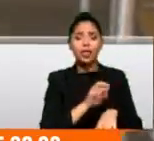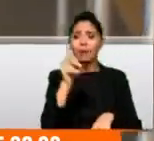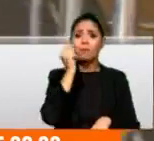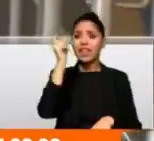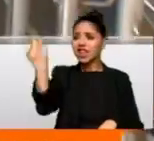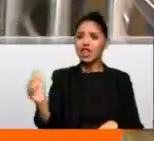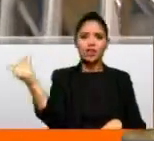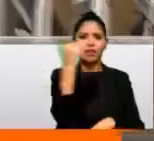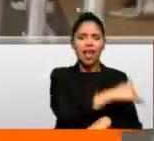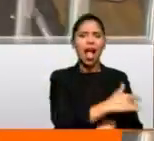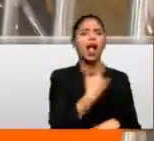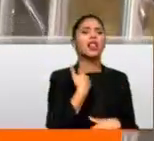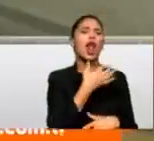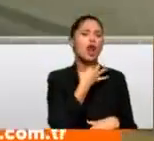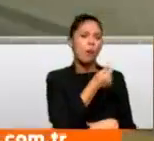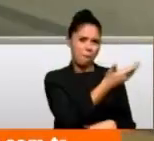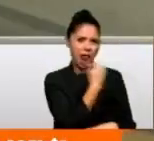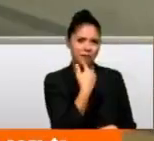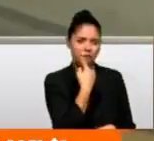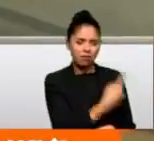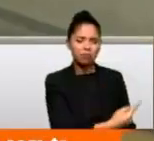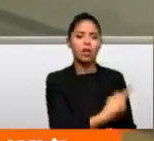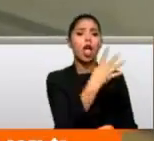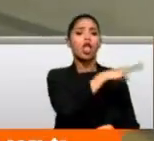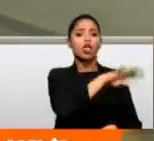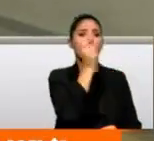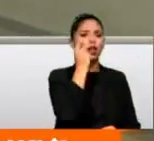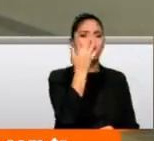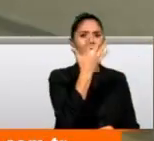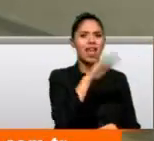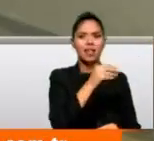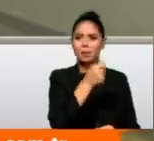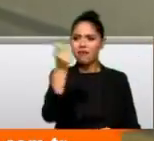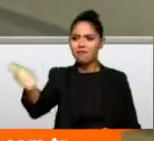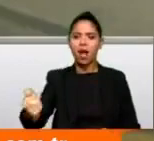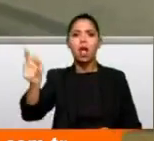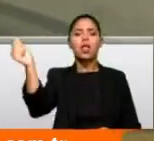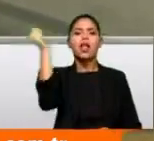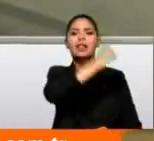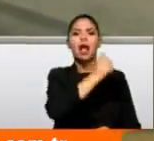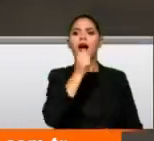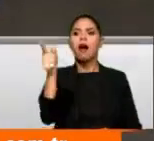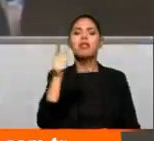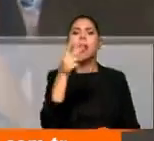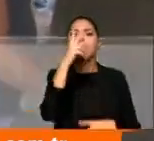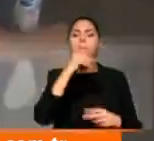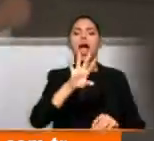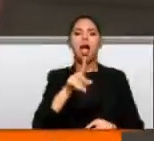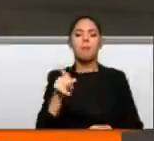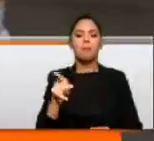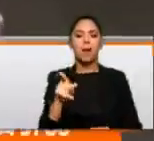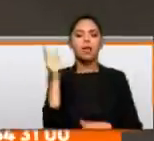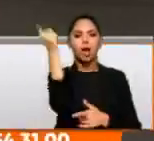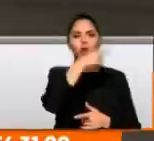kişi önlerini kesti, para istedi. 4 arkadaş 5 lira para verdi. Ancak saldırgan bununla yetinmedi. Hüseyin Sezer